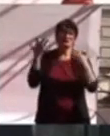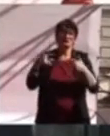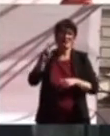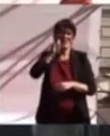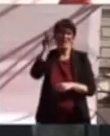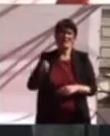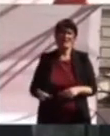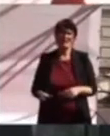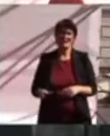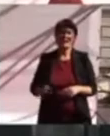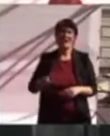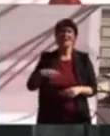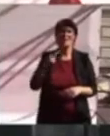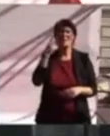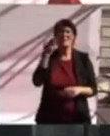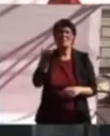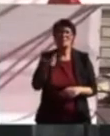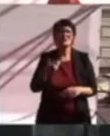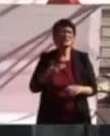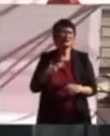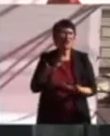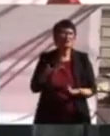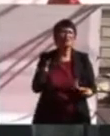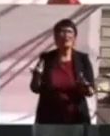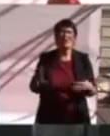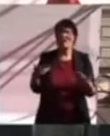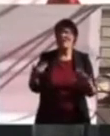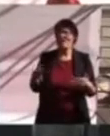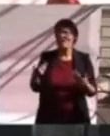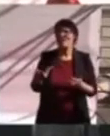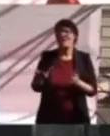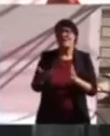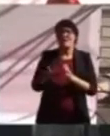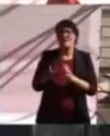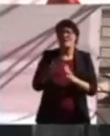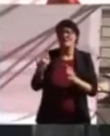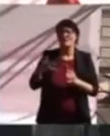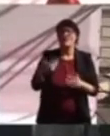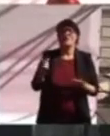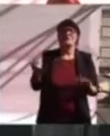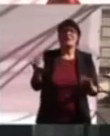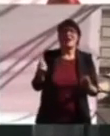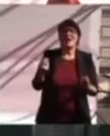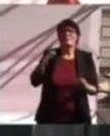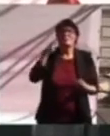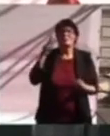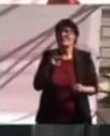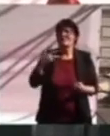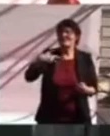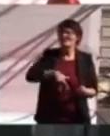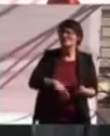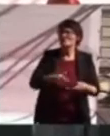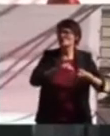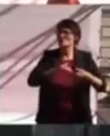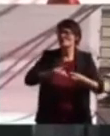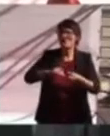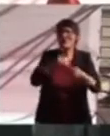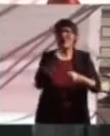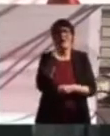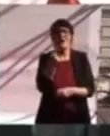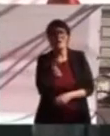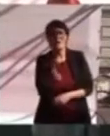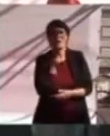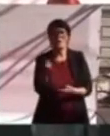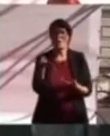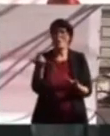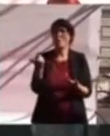un costo in termini sociali in termini culturali in termini di vita qualità della vita delle persone in termini economici che non è cosa